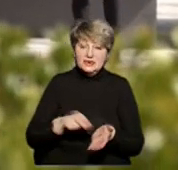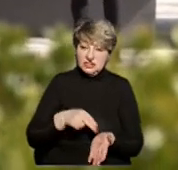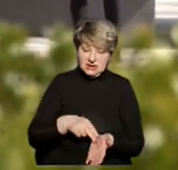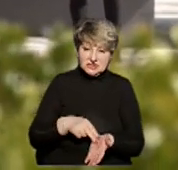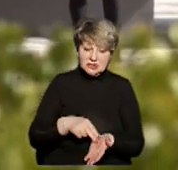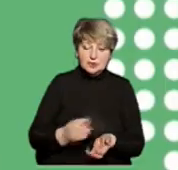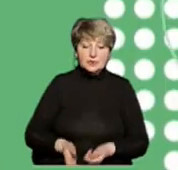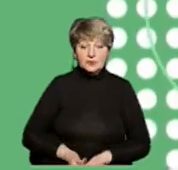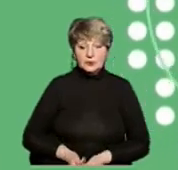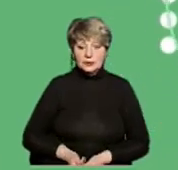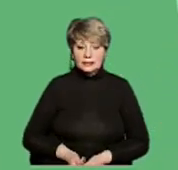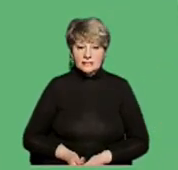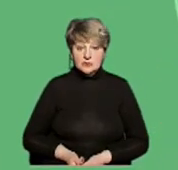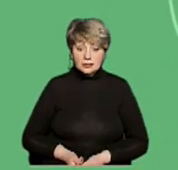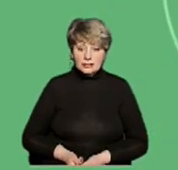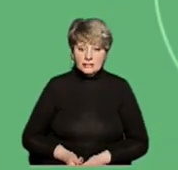Черкас.